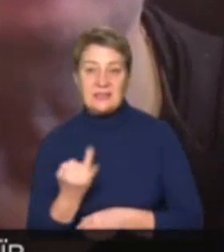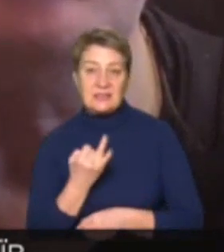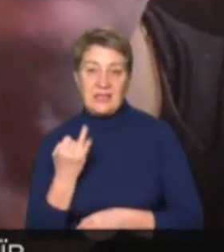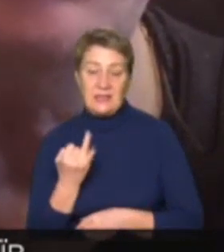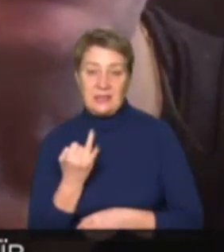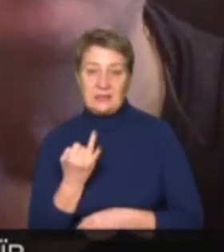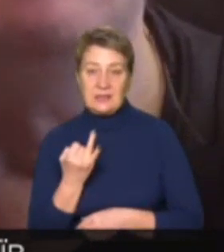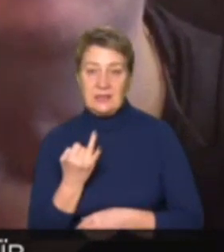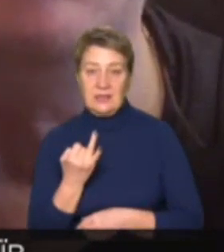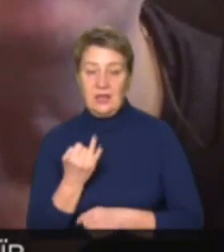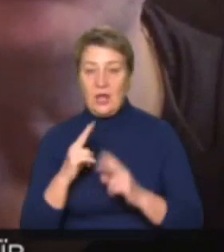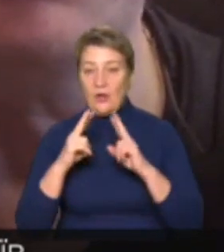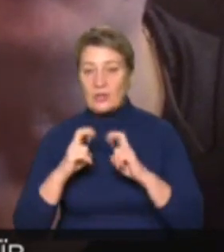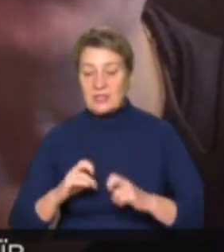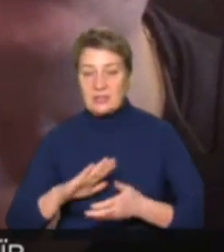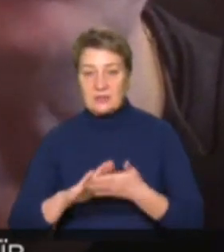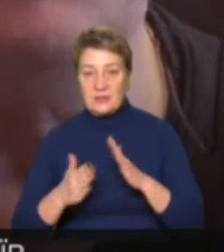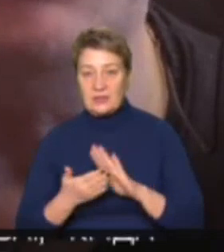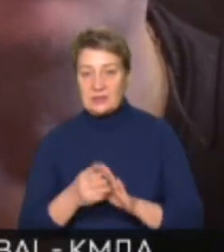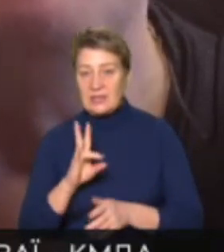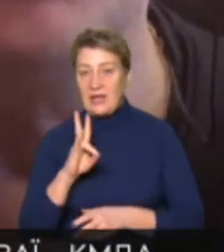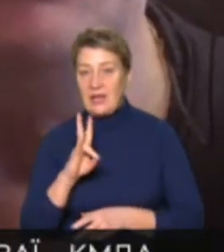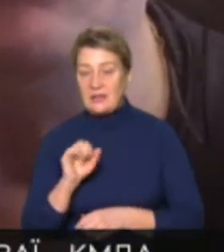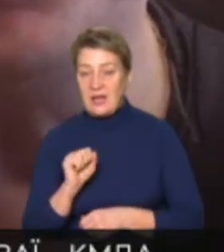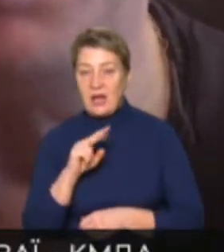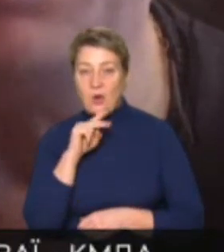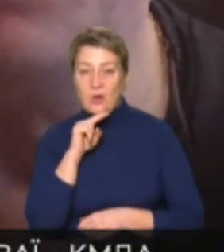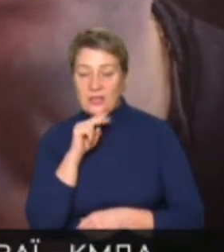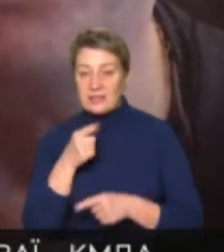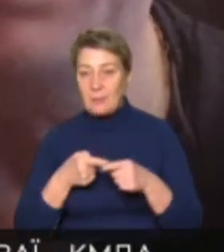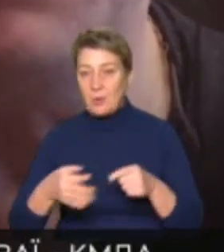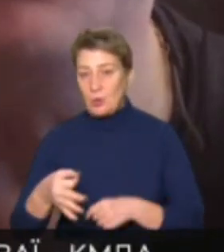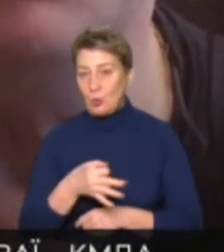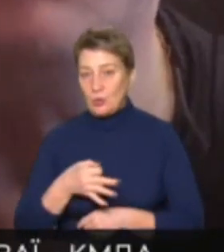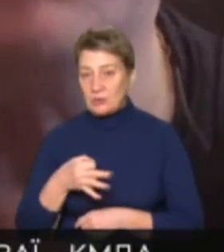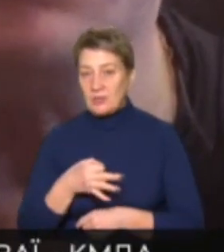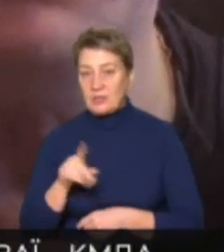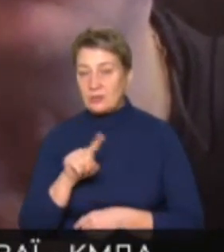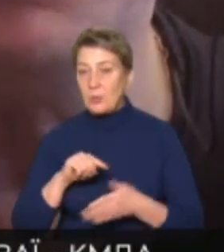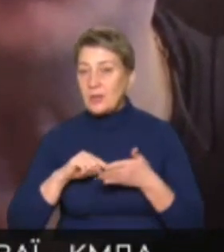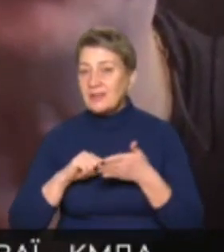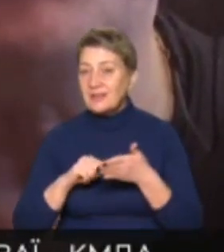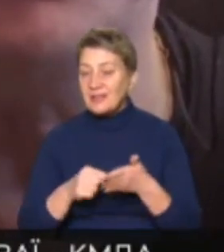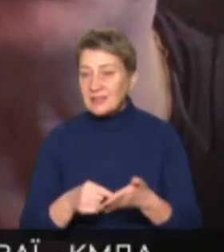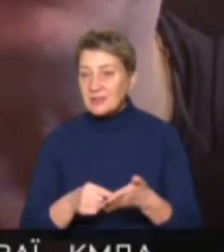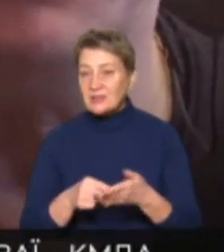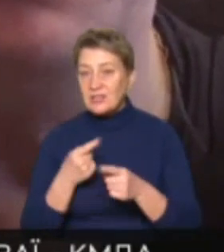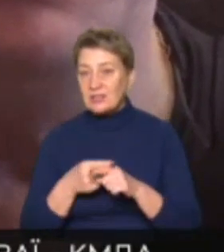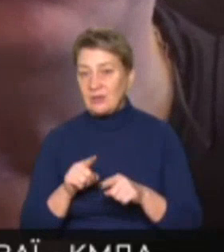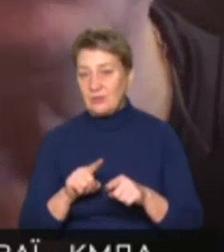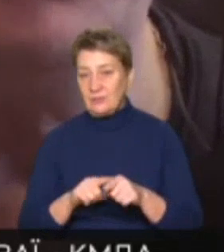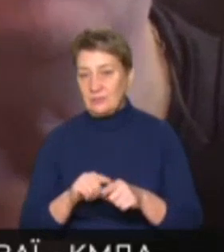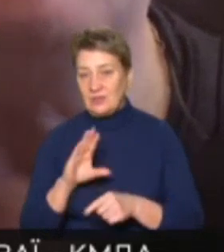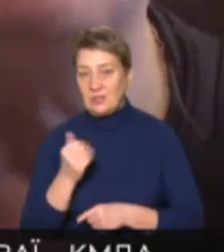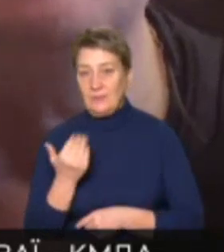розхитуванні ситуації на Корейському півострові, ну хоча б для того, щоб тиснути на ті ж самі Сполучені Штати.